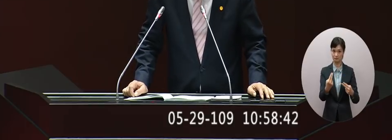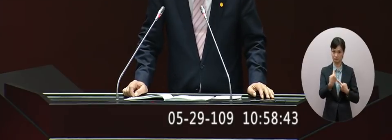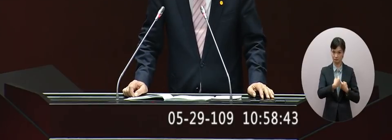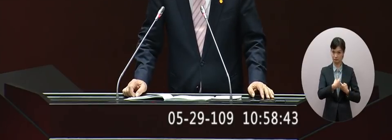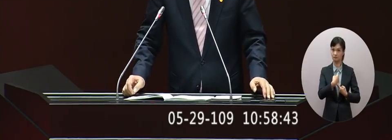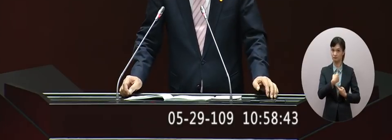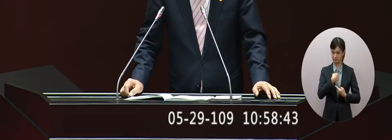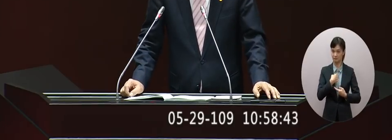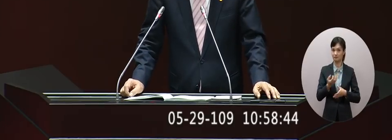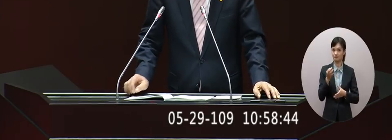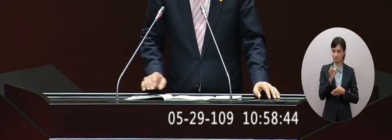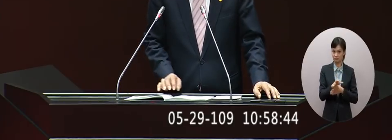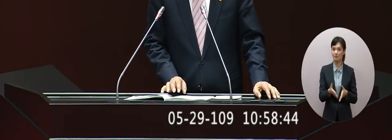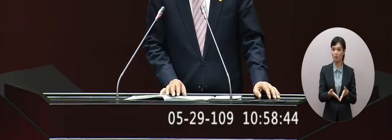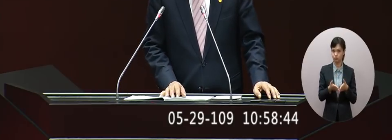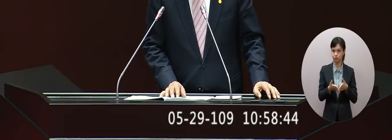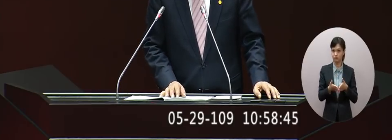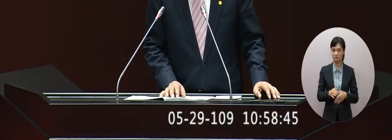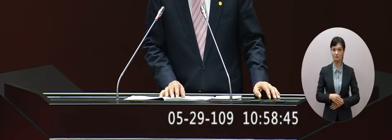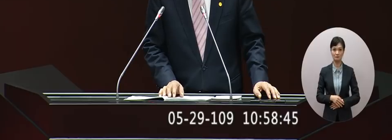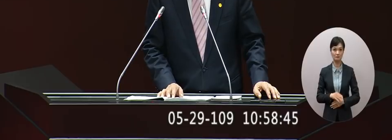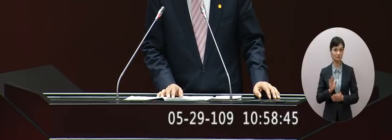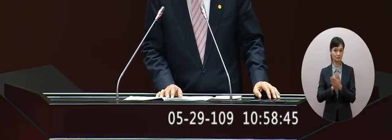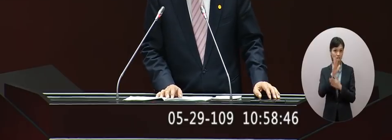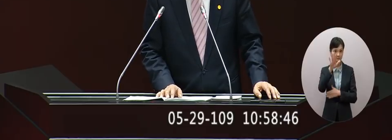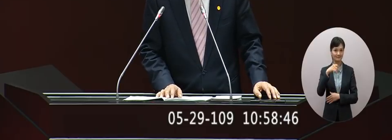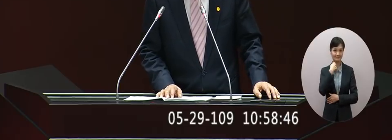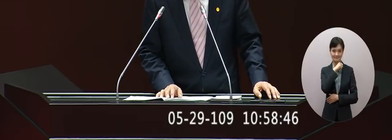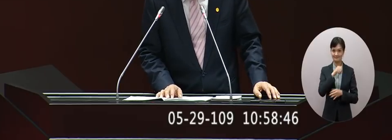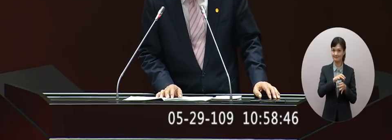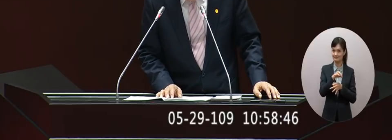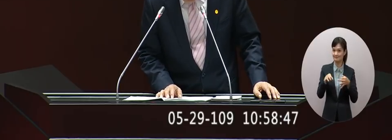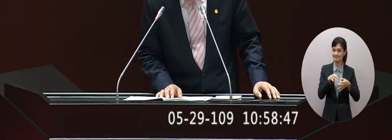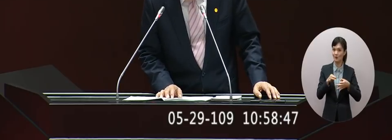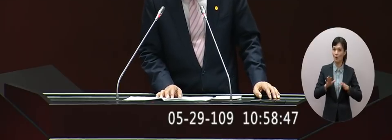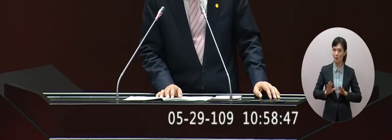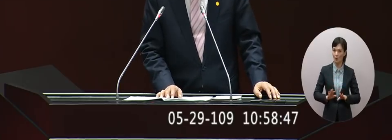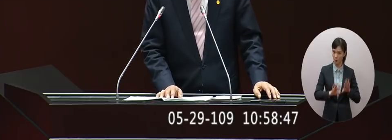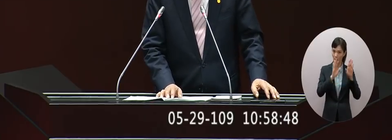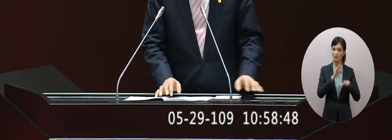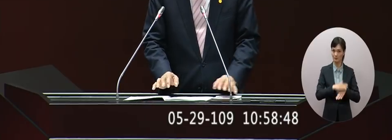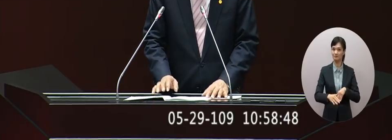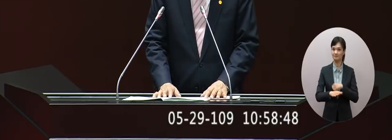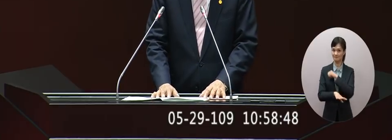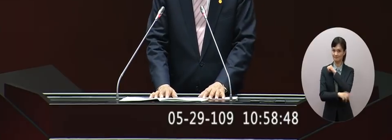心，这都是未来台湾经济发展的重要利基。